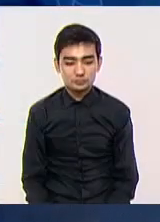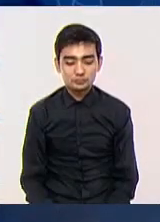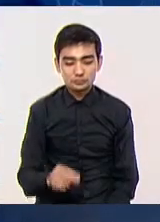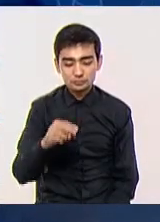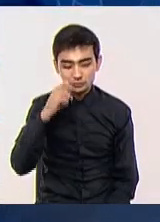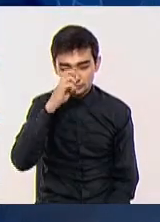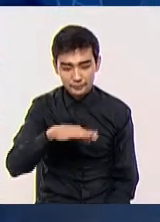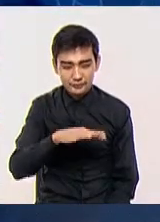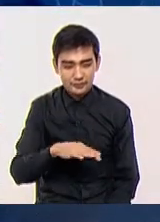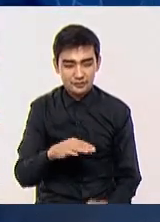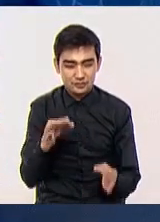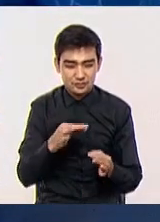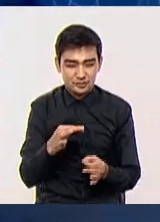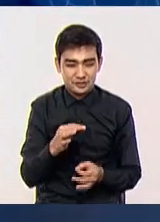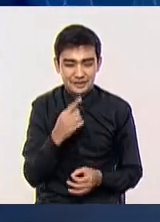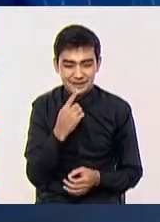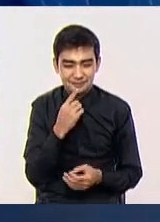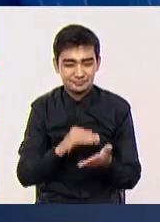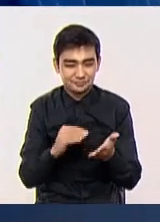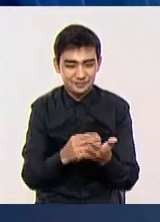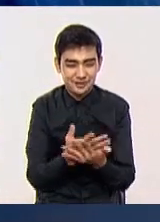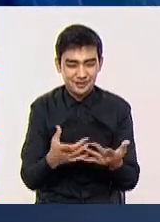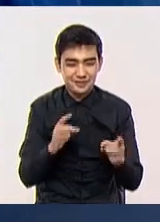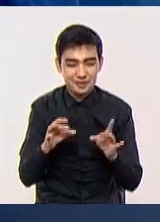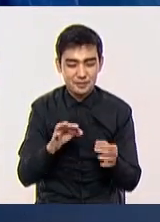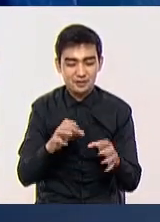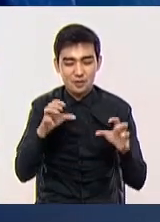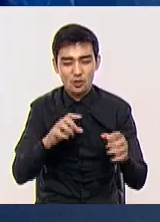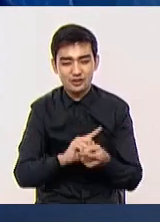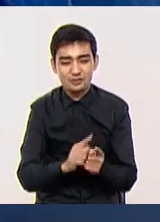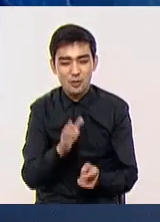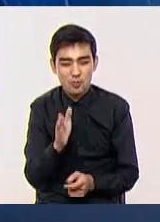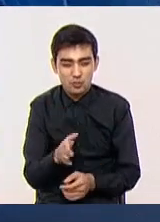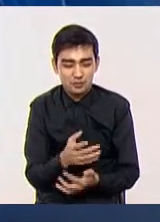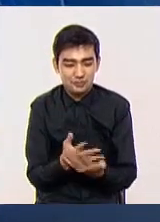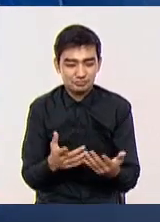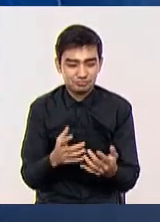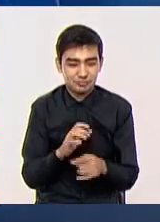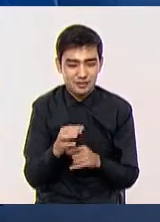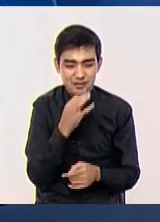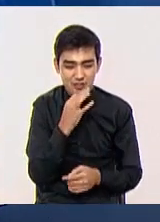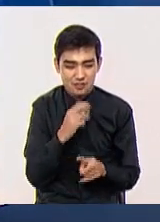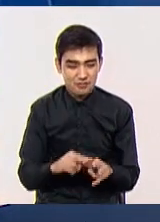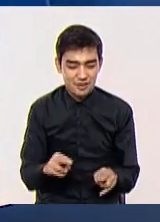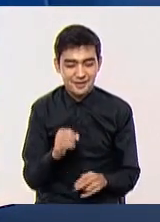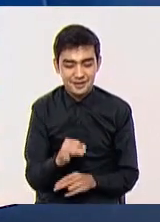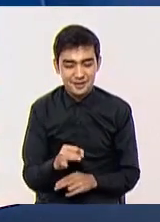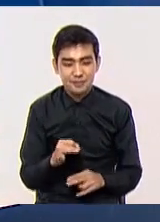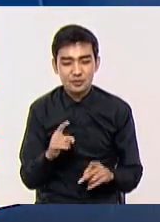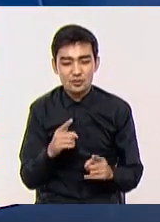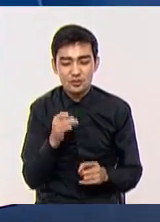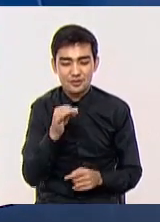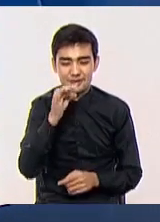Елімізде көрнекті ақпараттың жазылуы туралы заң өзгеретте бүркіміз асманға лақтыру ерте сияқты. Өйткені